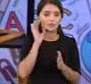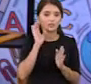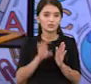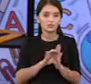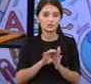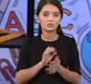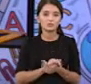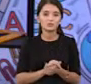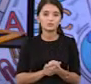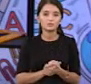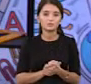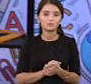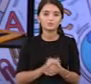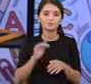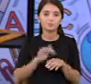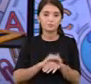berib borayapsizmi?